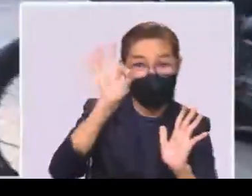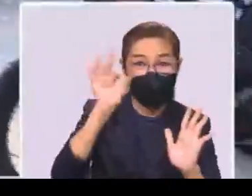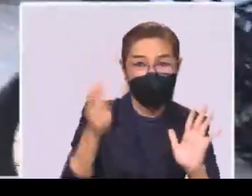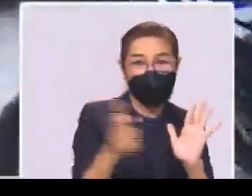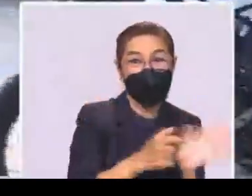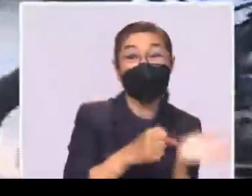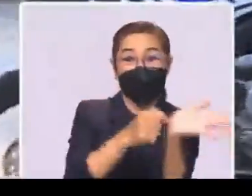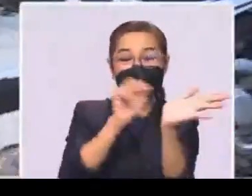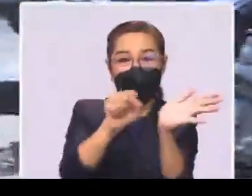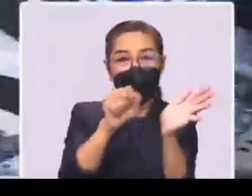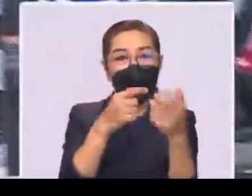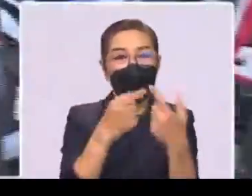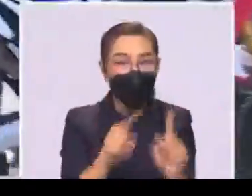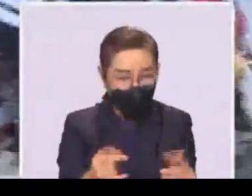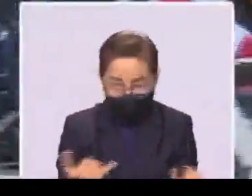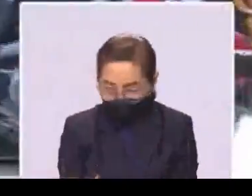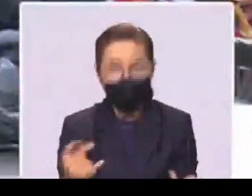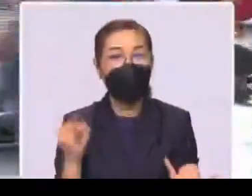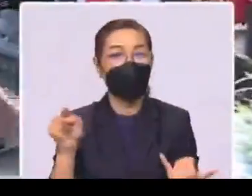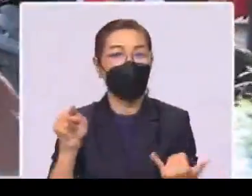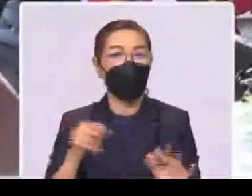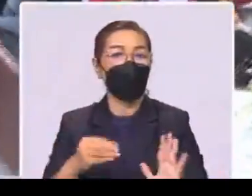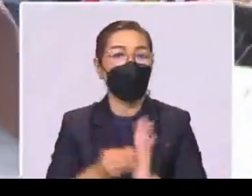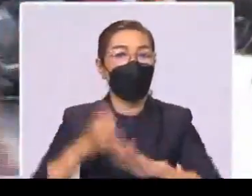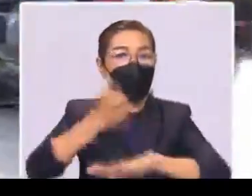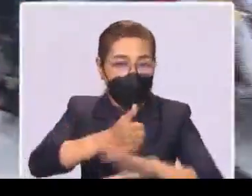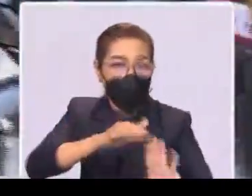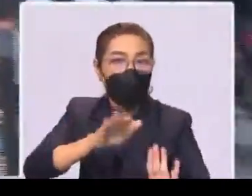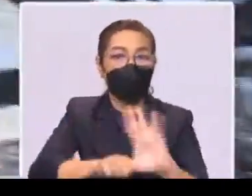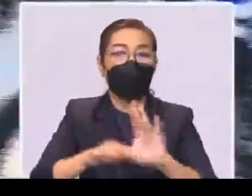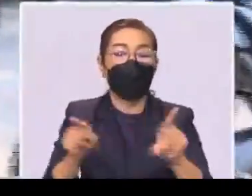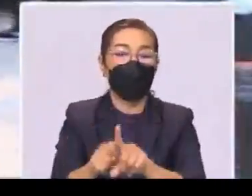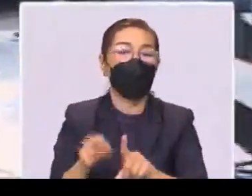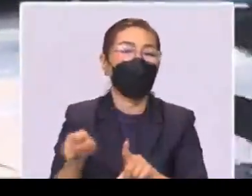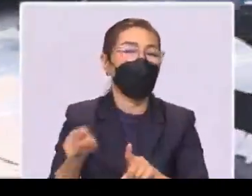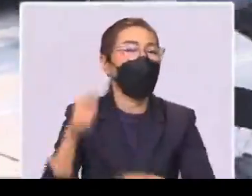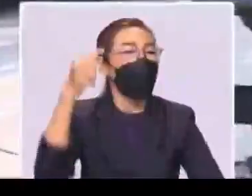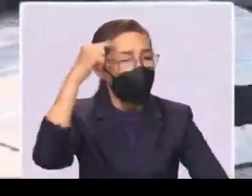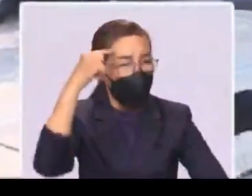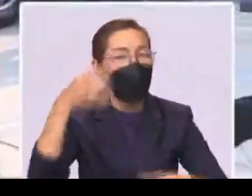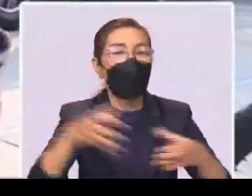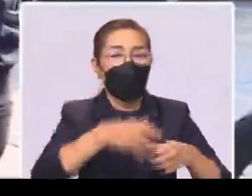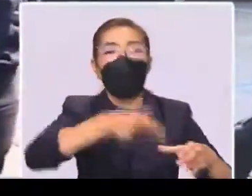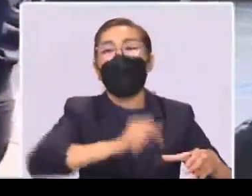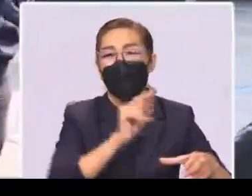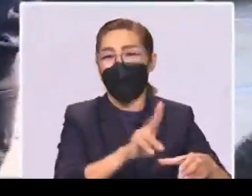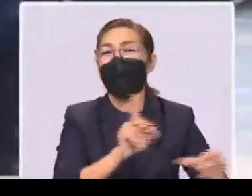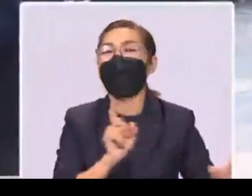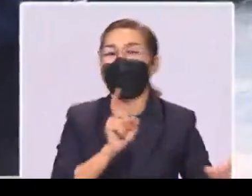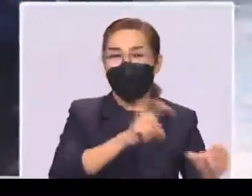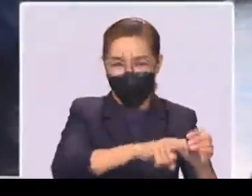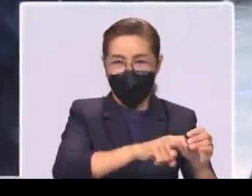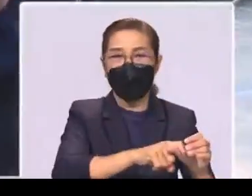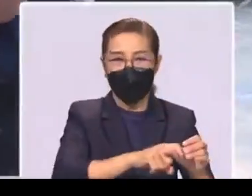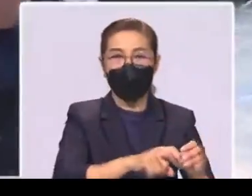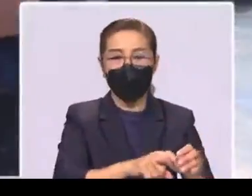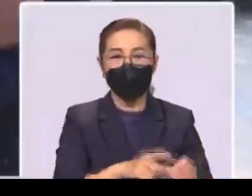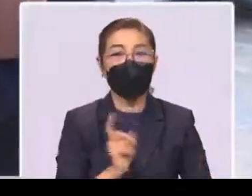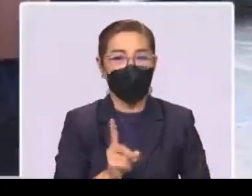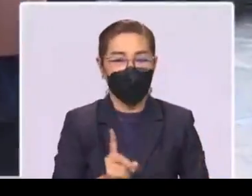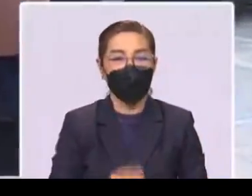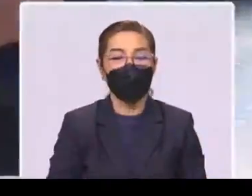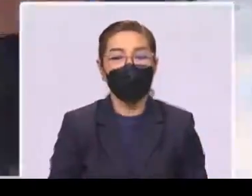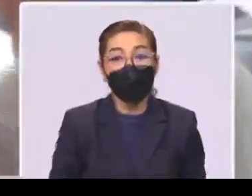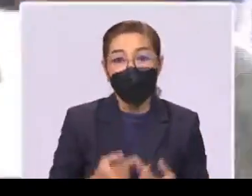ชาติเนี่ยนะครับลงชิงตำแหน่งผู้ว่ากทมแต่ว่าก็คงจะในนามของพรรคเพื่อไทยนั่นแหละนะฮะแต่ว่า